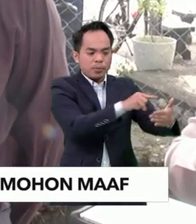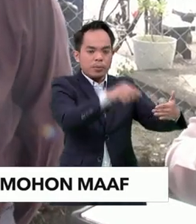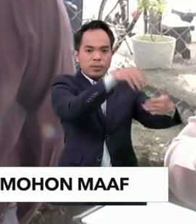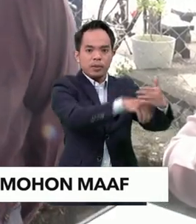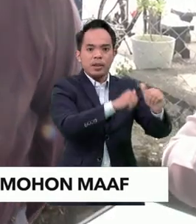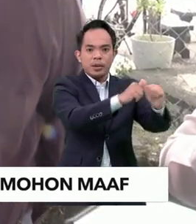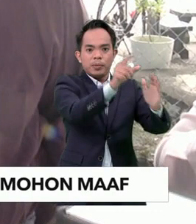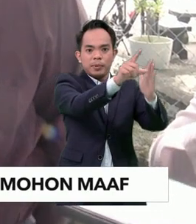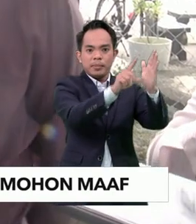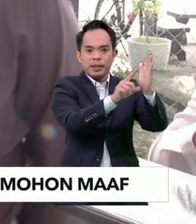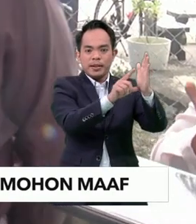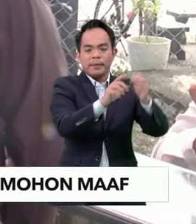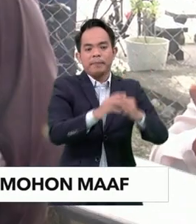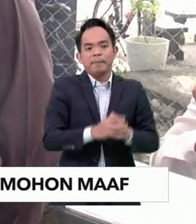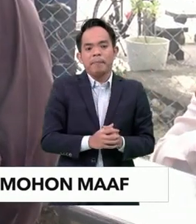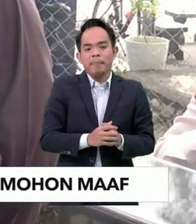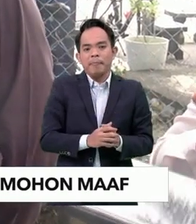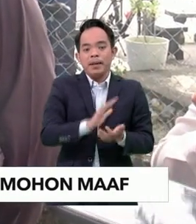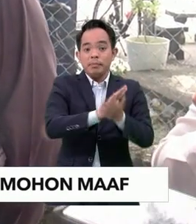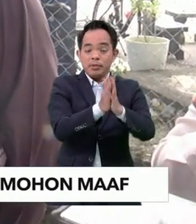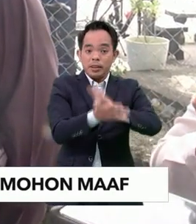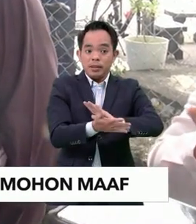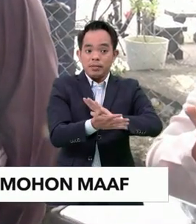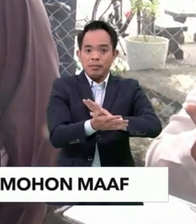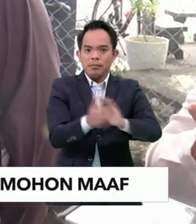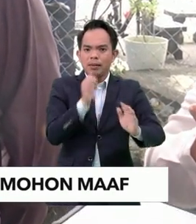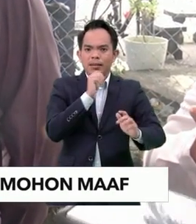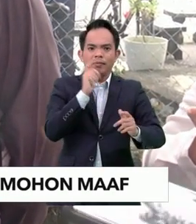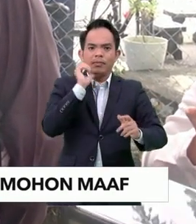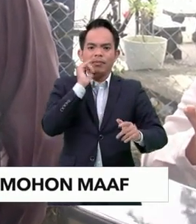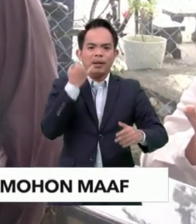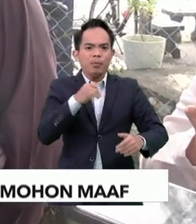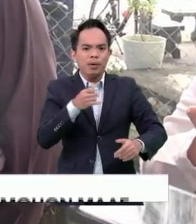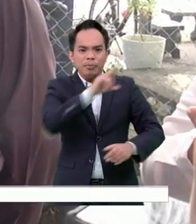perlembagaan jadi itu tidak seperti ini